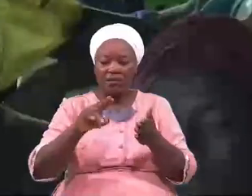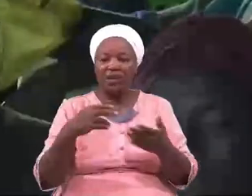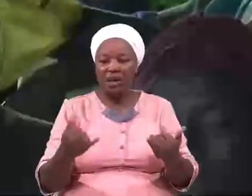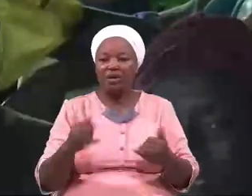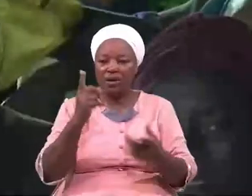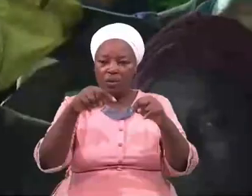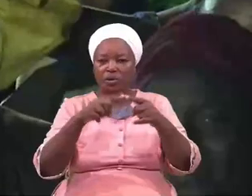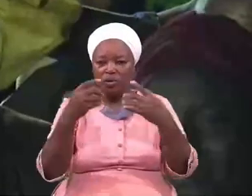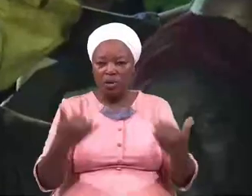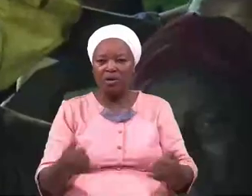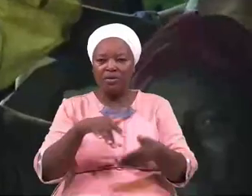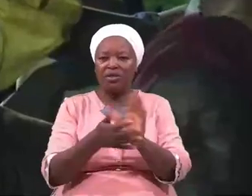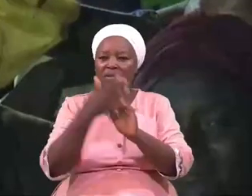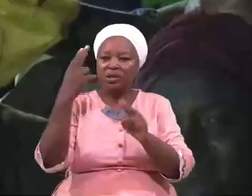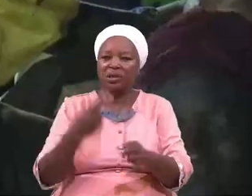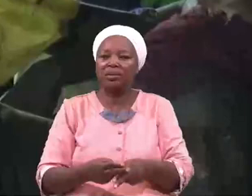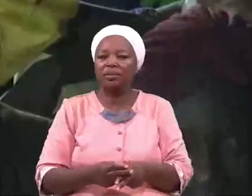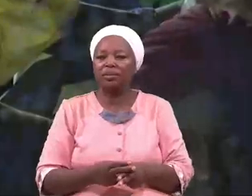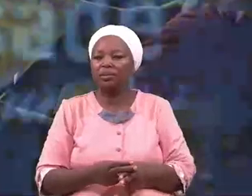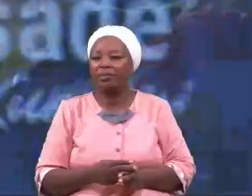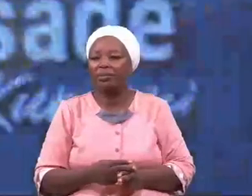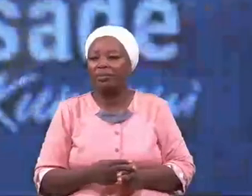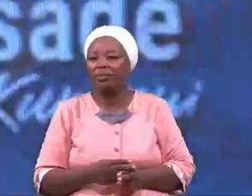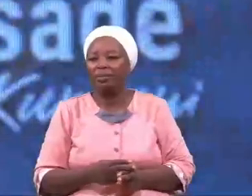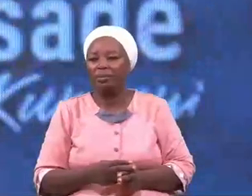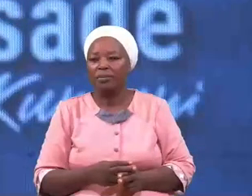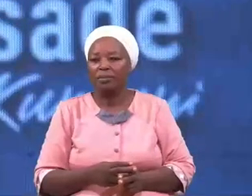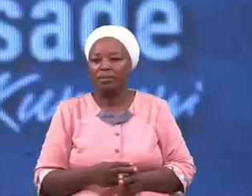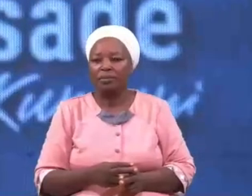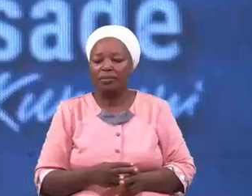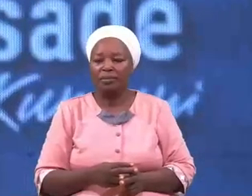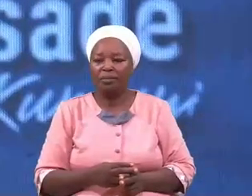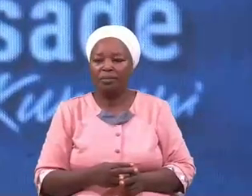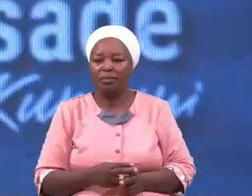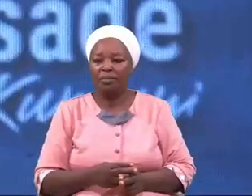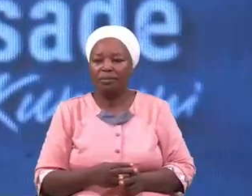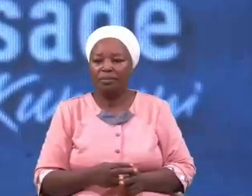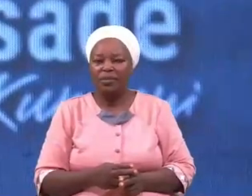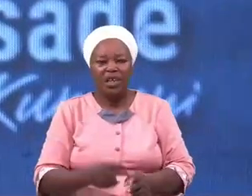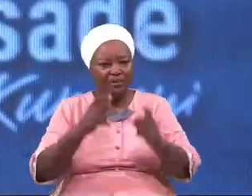Le pardon de la part du Seigneur qui vous dira tous vos péchés sont pardonnés vous viendra maintenant.